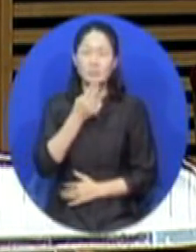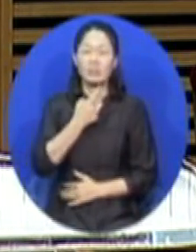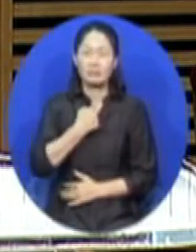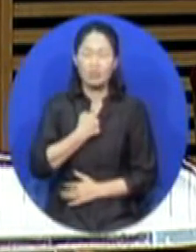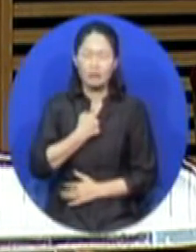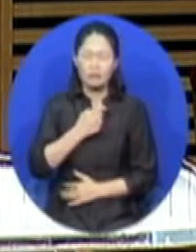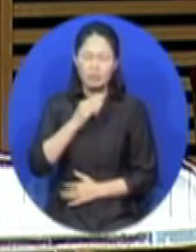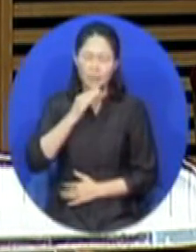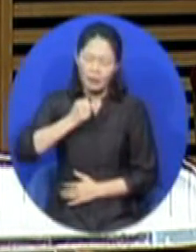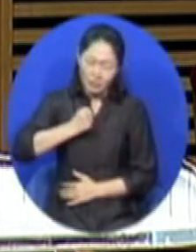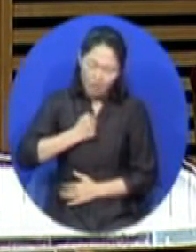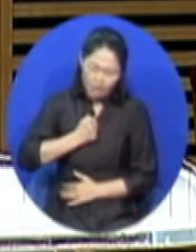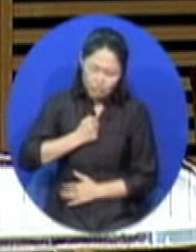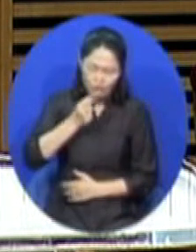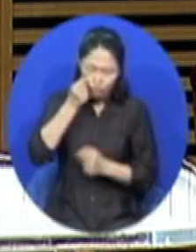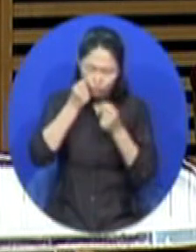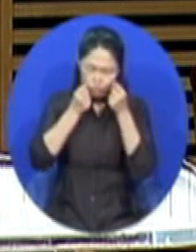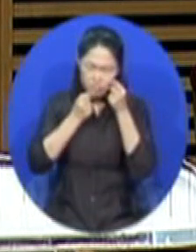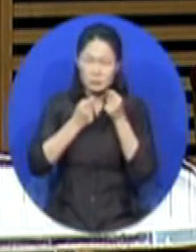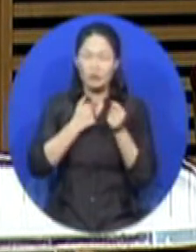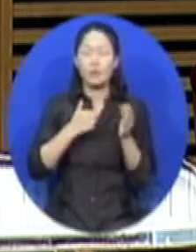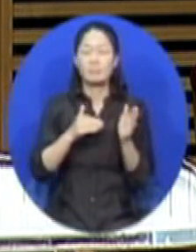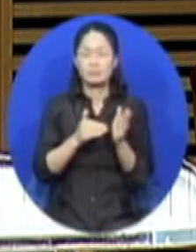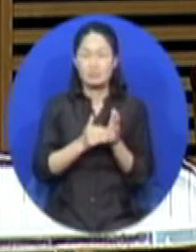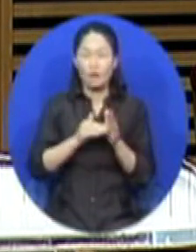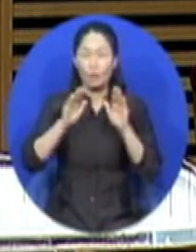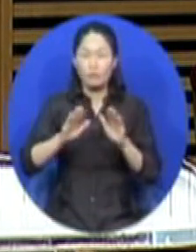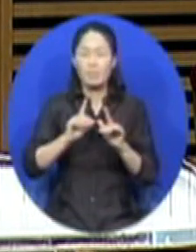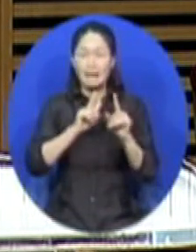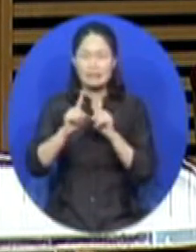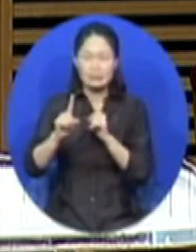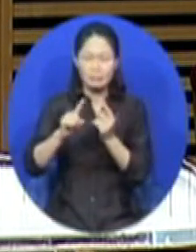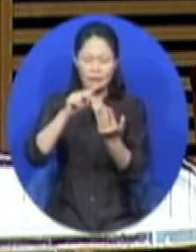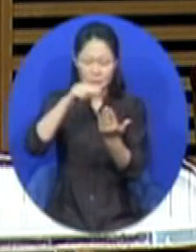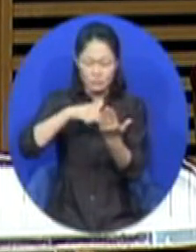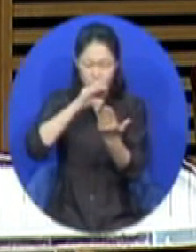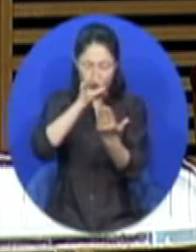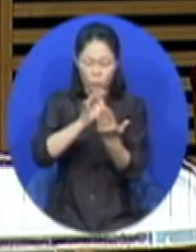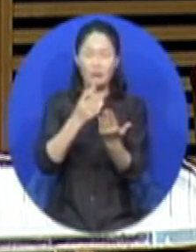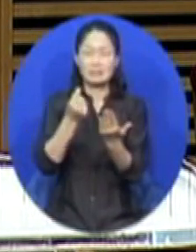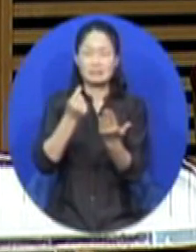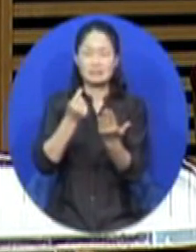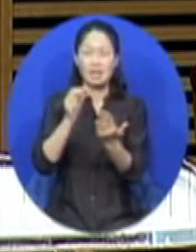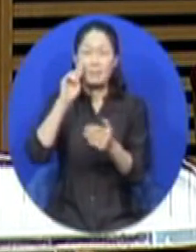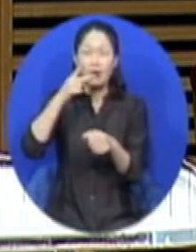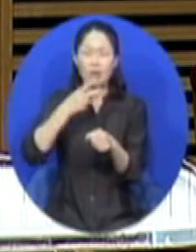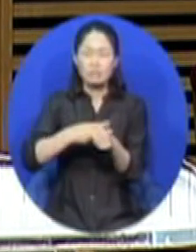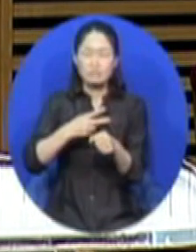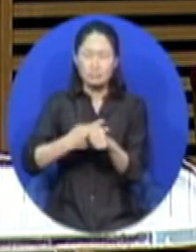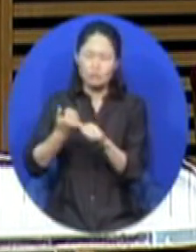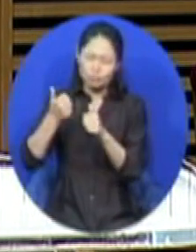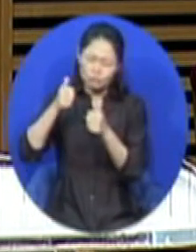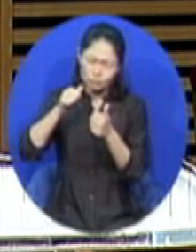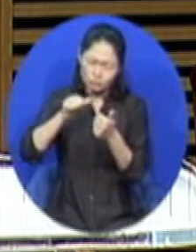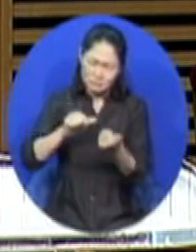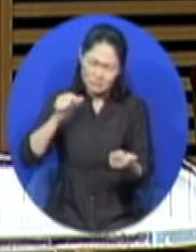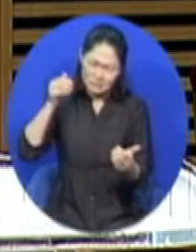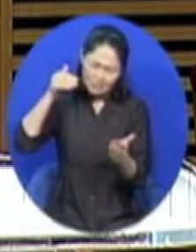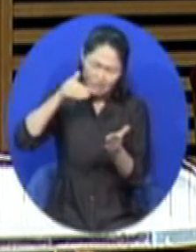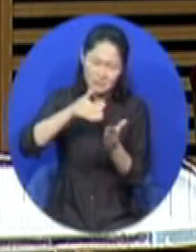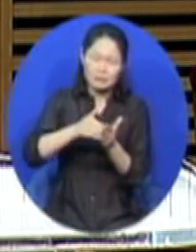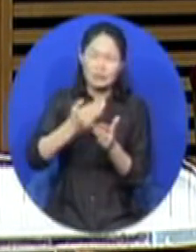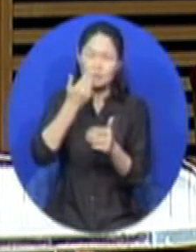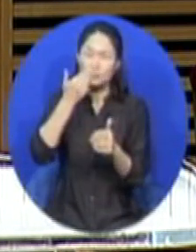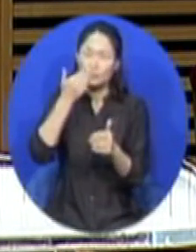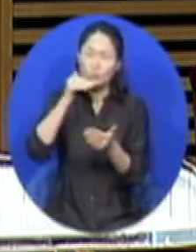경험해 썼습니다 오늘 말씀의 나오지만 사도 바울이 죽도록 노래 맞습니다 복음을 전하다가